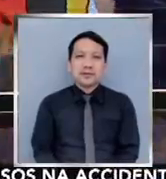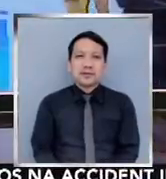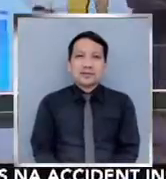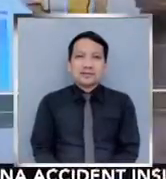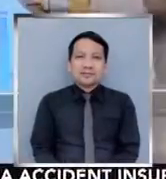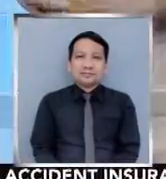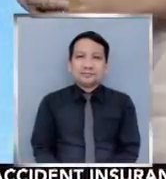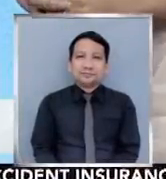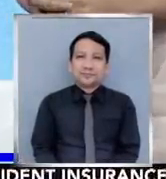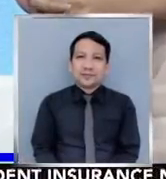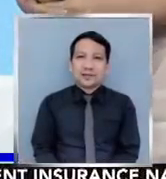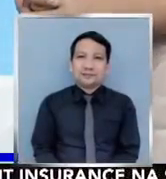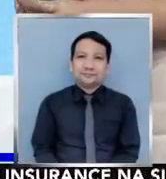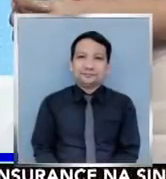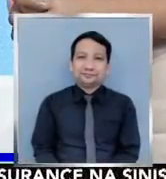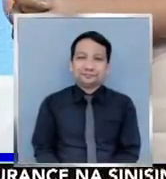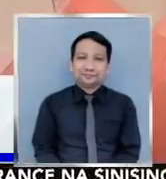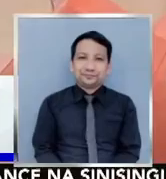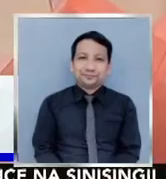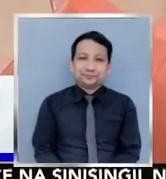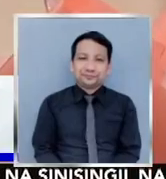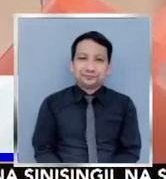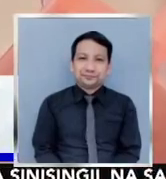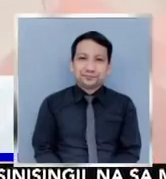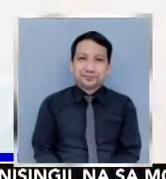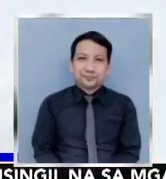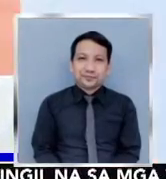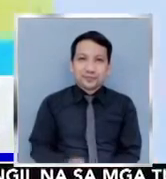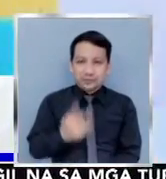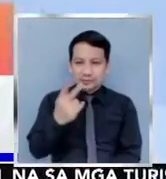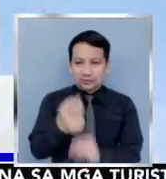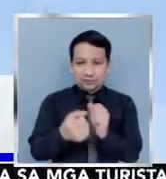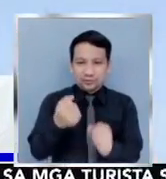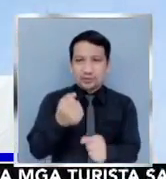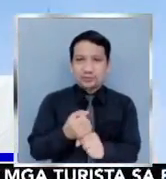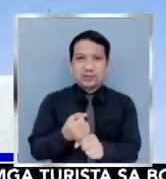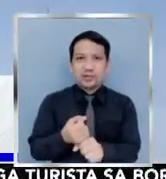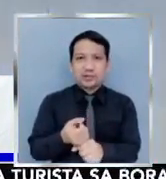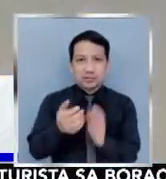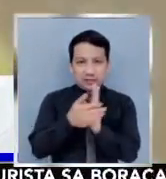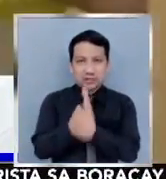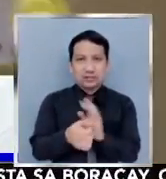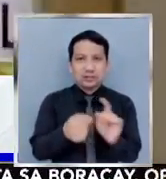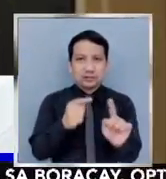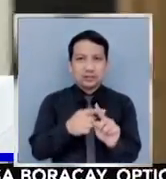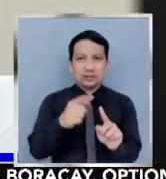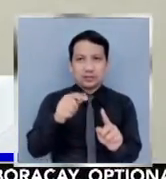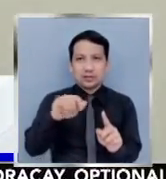Dalawang taon pa lang sa industriya pero unti-unti nang nakikilala ang galing ni Angel Guardian.